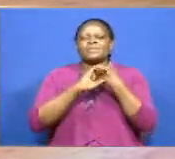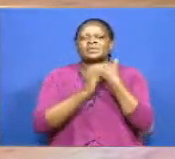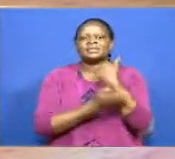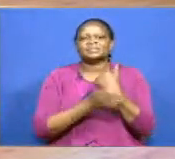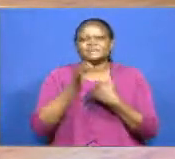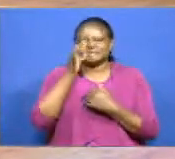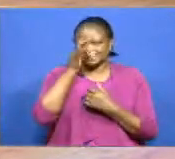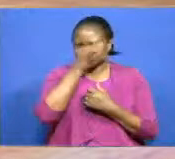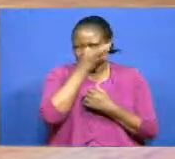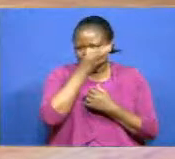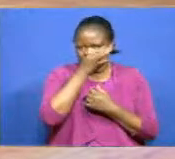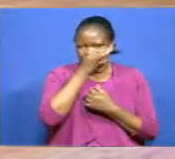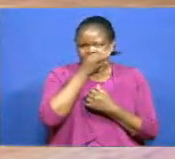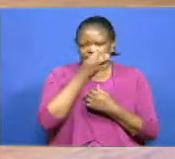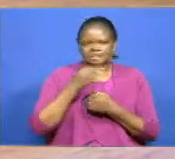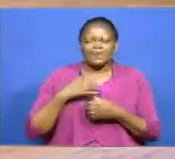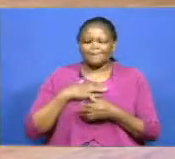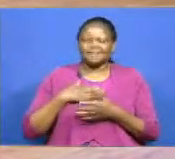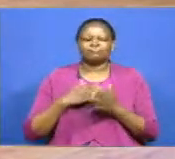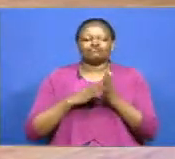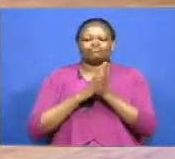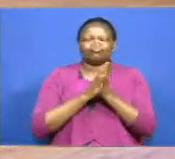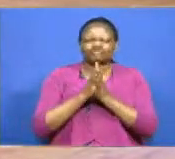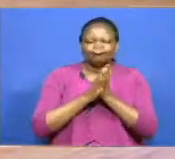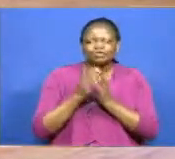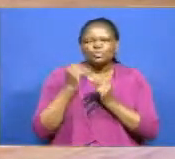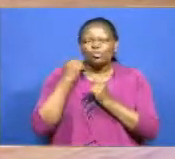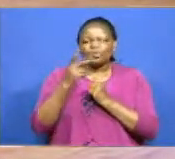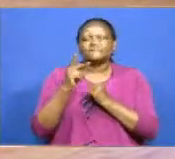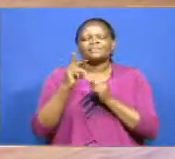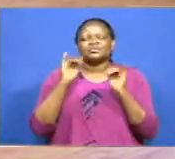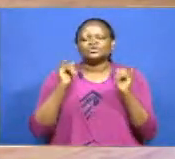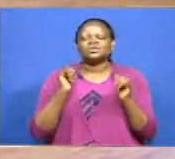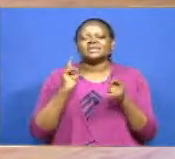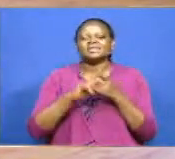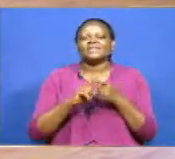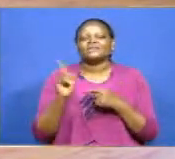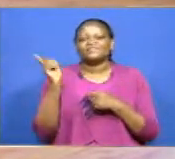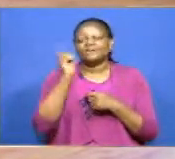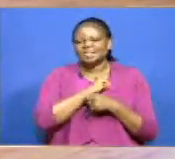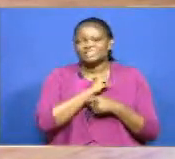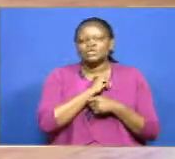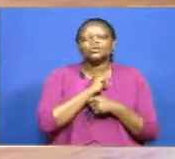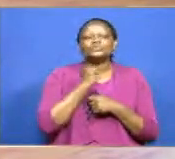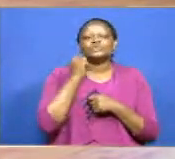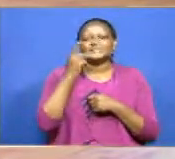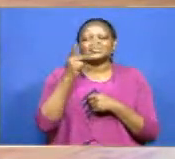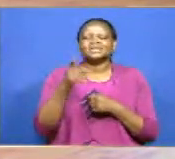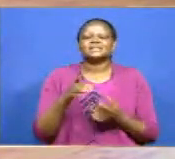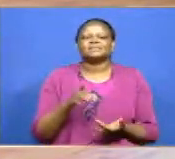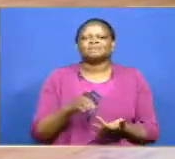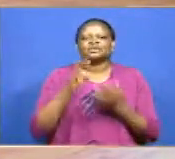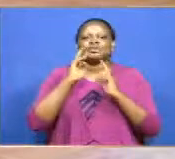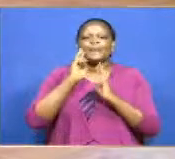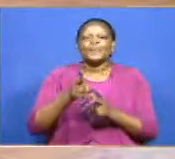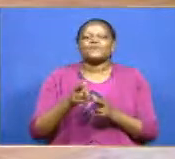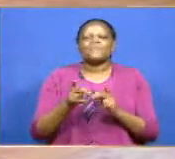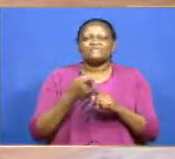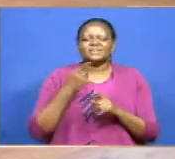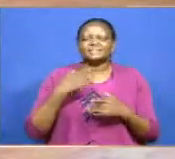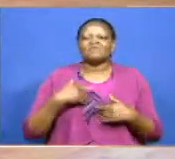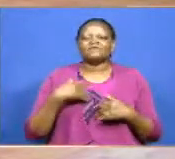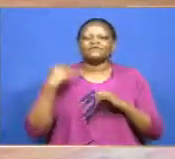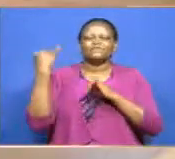Kwa hivyo basi mtazamaji, fanya hima utazame Darubini ya Channel 1 hadi mwisho upate makala hayo. Kwanza kabisa tuanze kwa